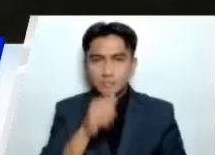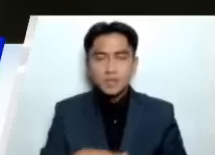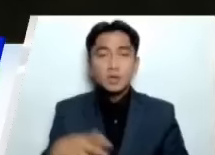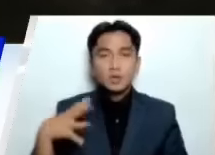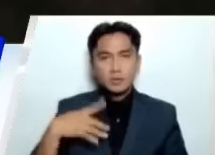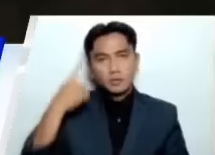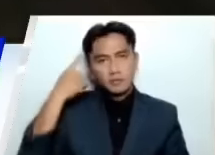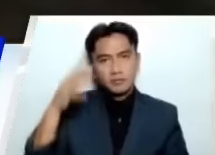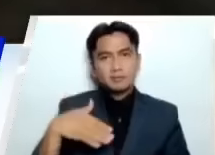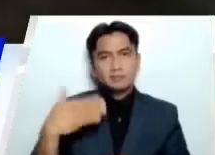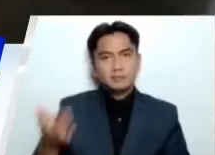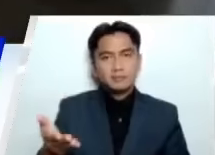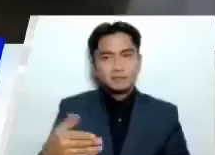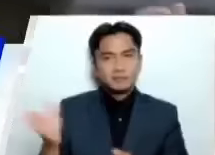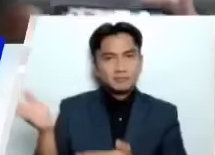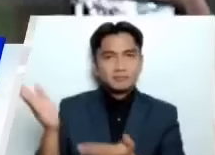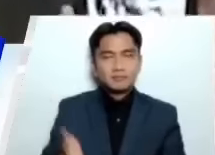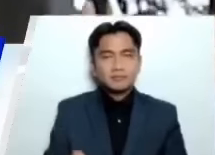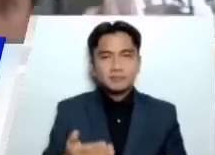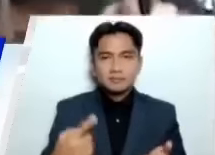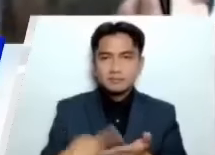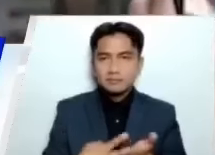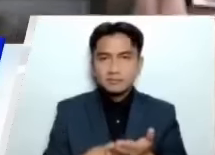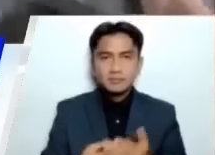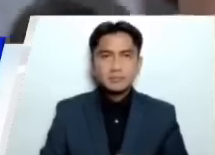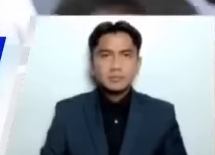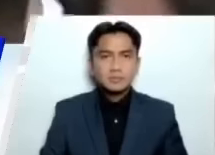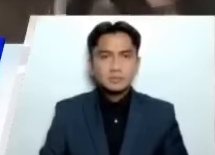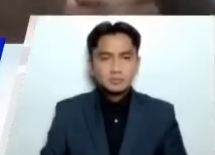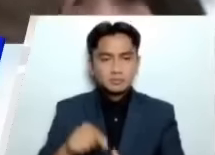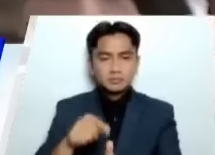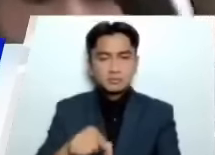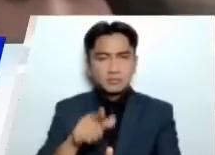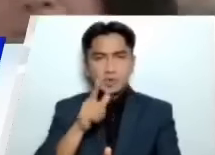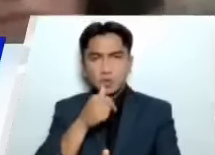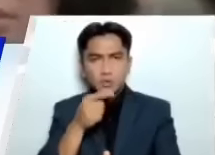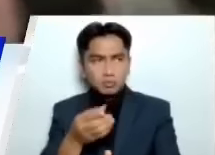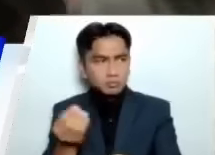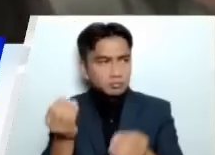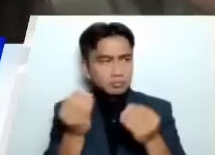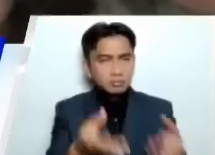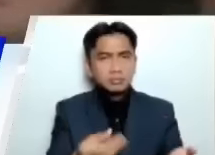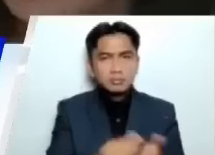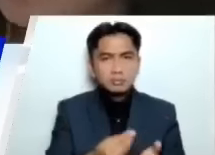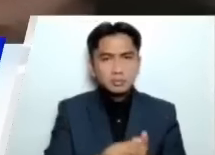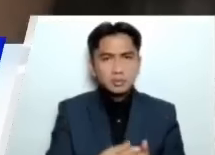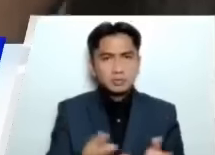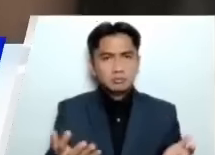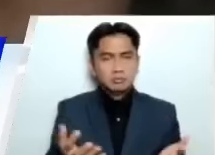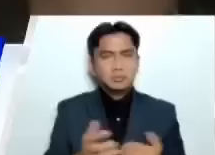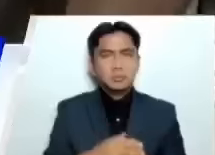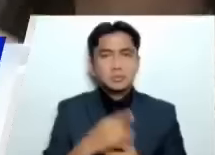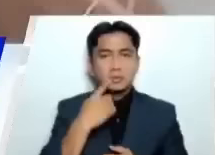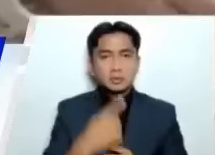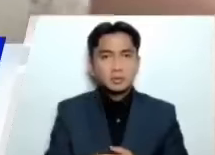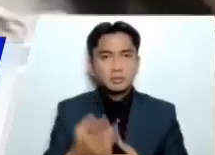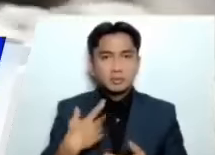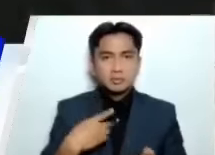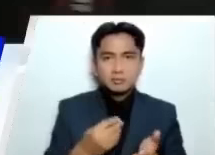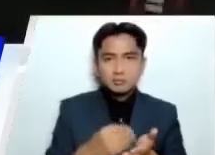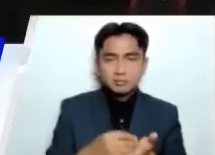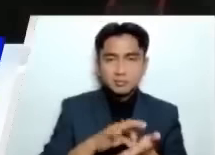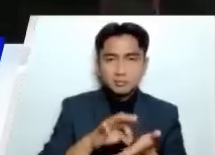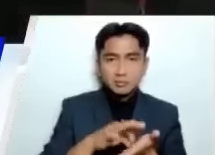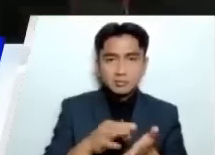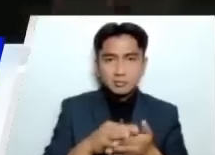Sabi ni VP Sara, hindi niya alam kung kanino ibinigay ni Nolasco ang pera. Base sa liquidation report ng DepEd, nagbigay ang DepEd ng confidential